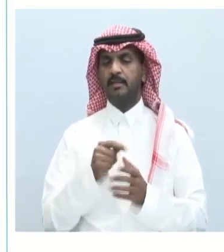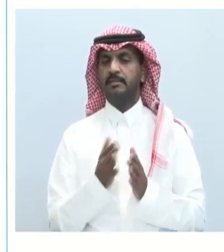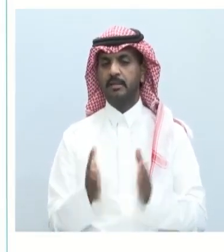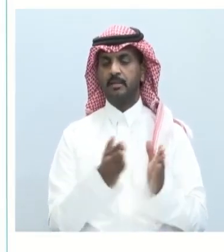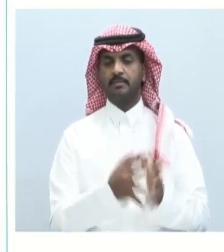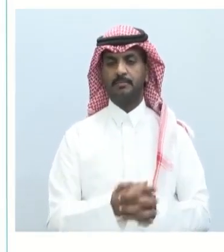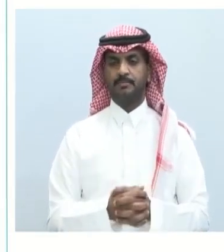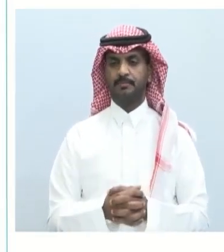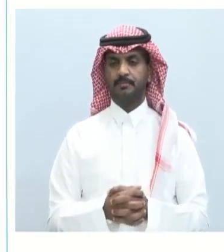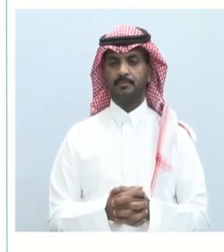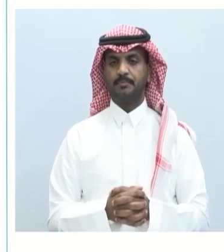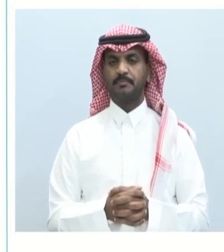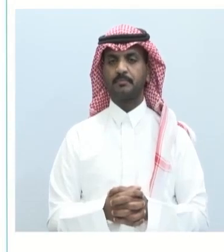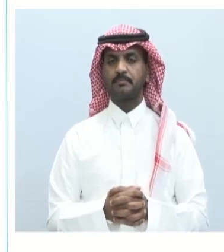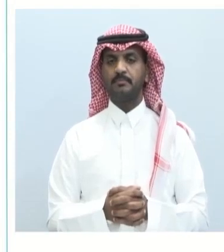التالي